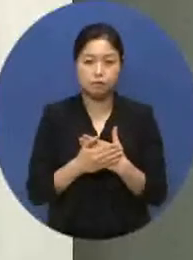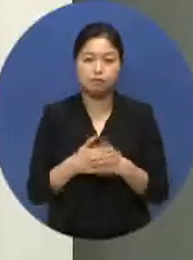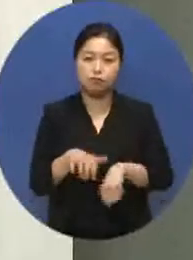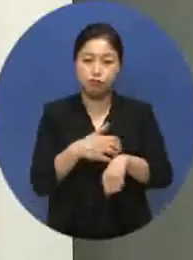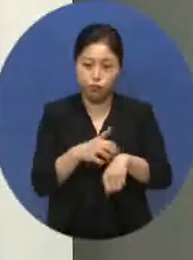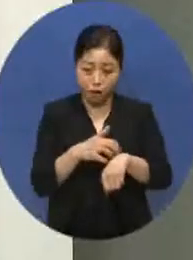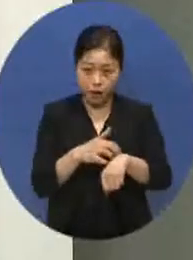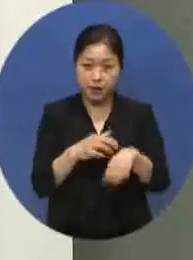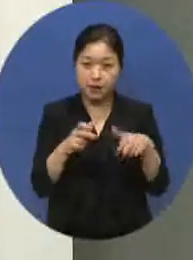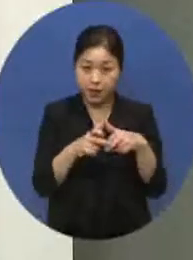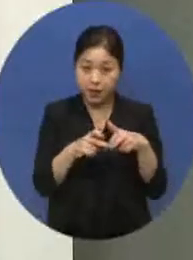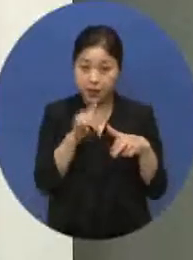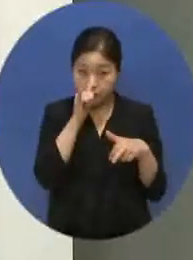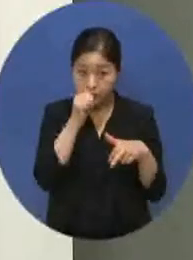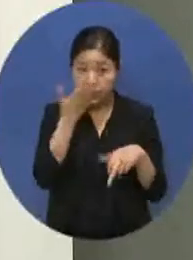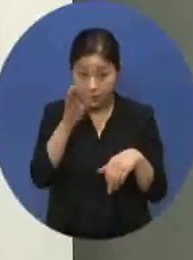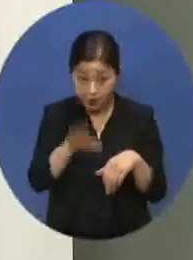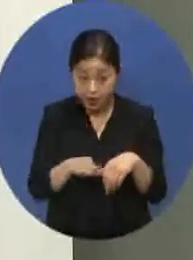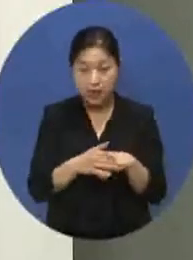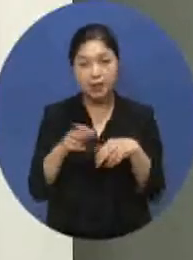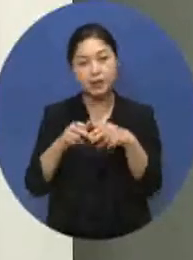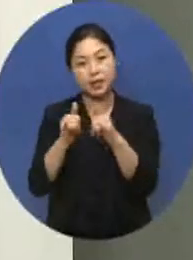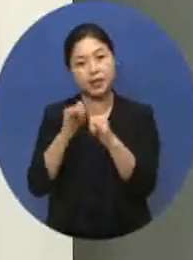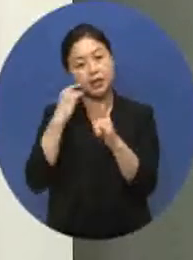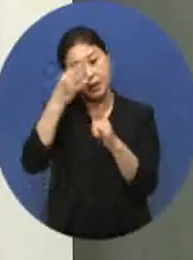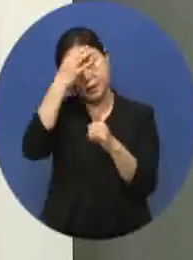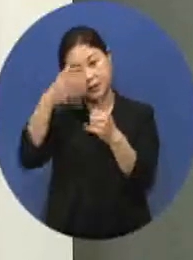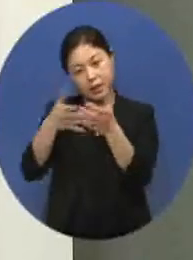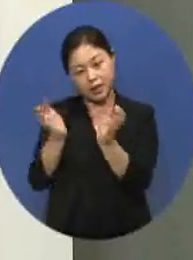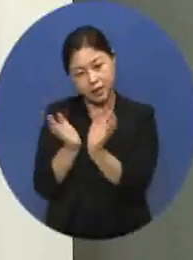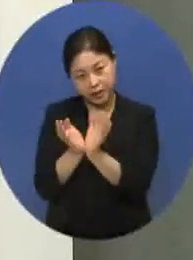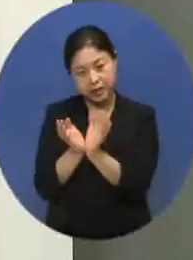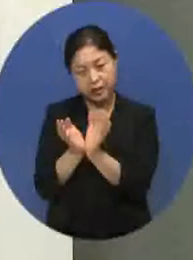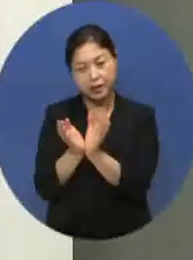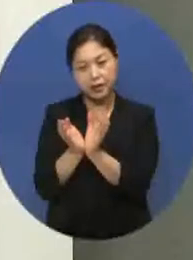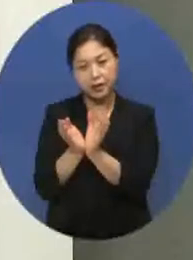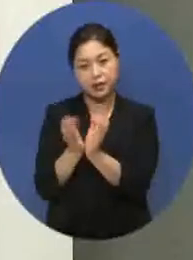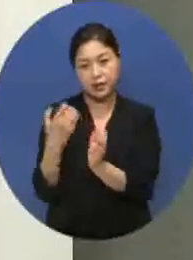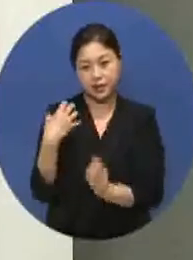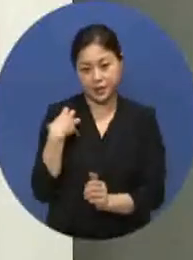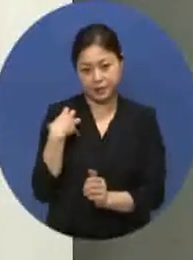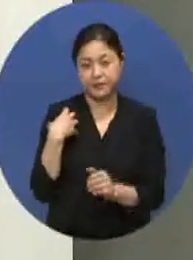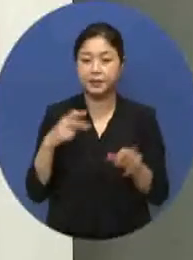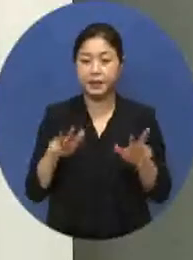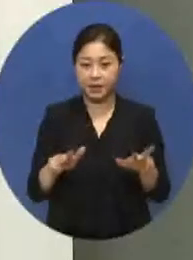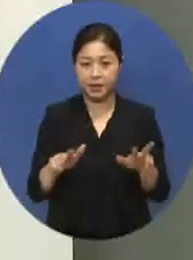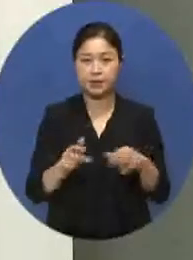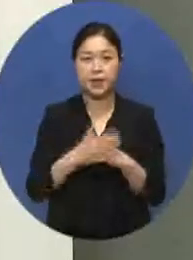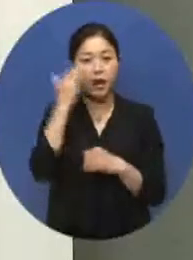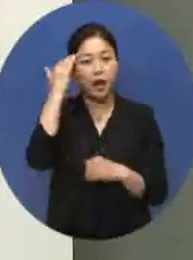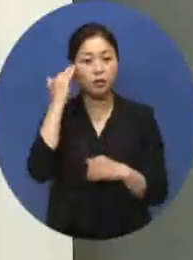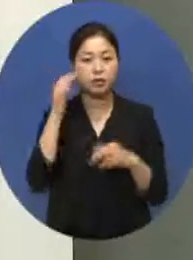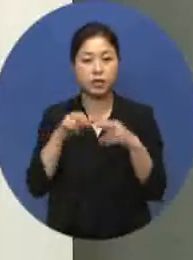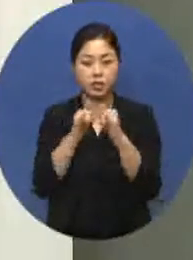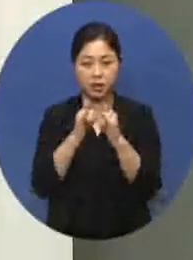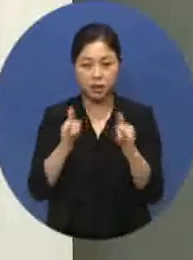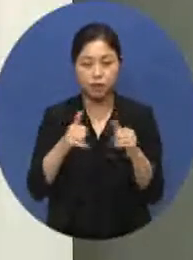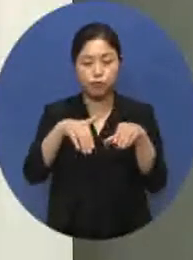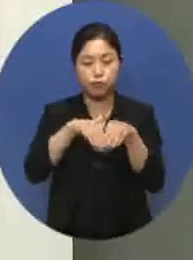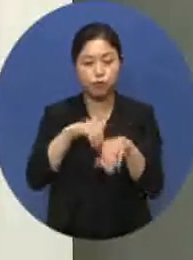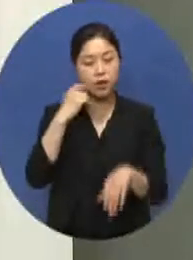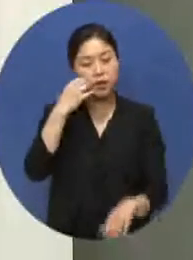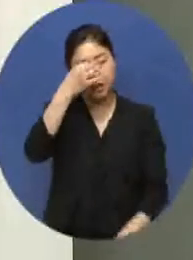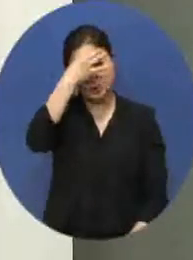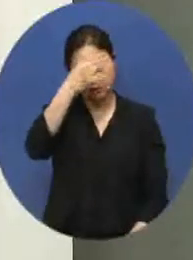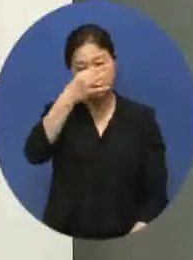불구하고 장애인 예술단체를 이끌어 오셨고 현재도 한국 장애인